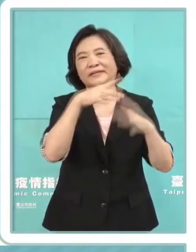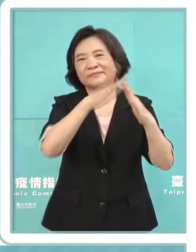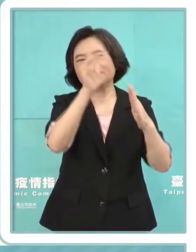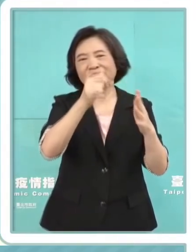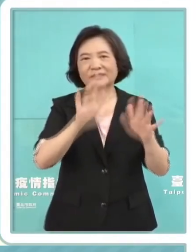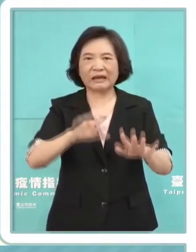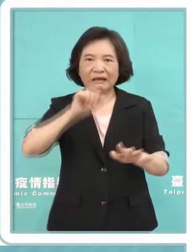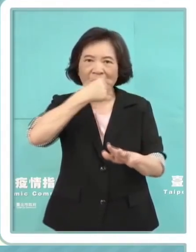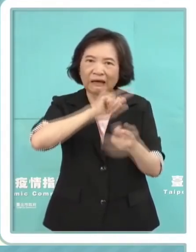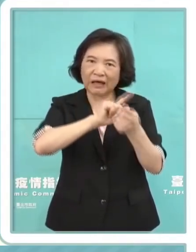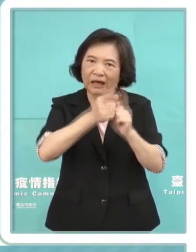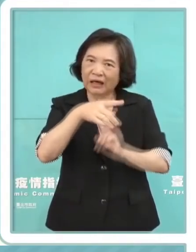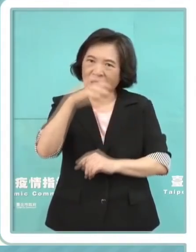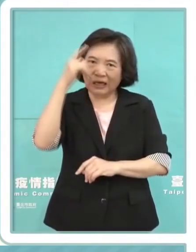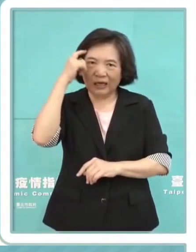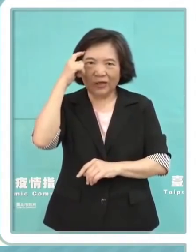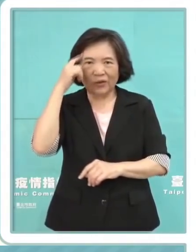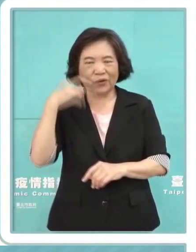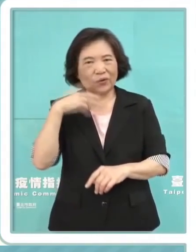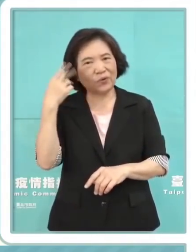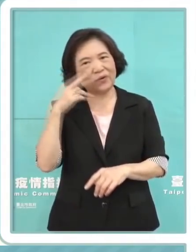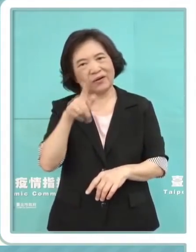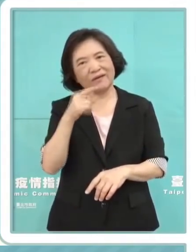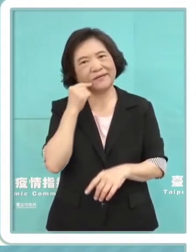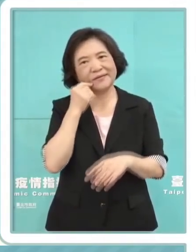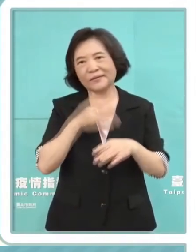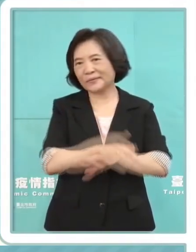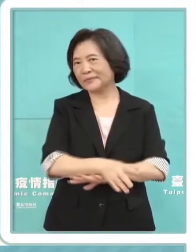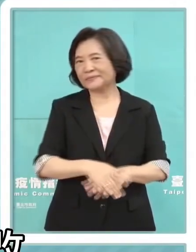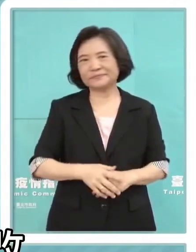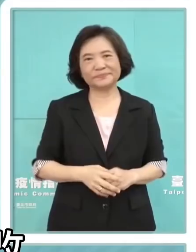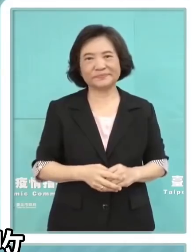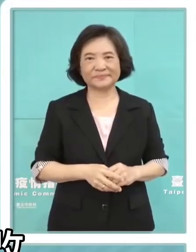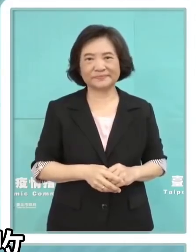台湾怎么变成这个样子了？我实在是太令人难过了，